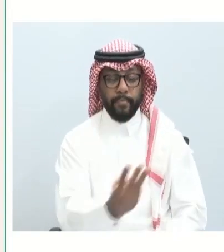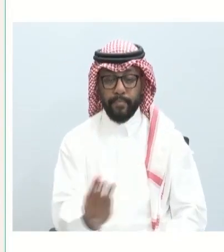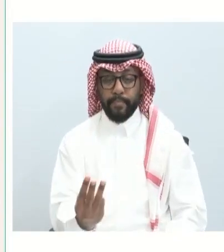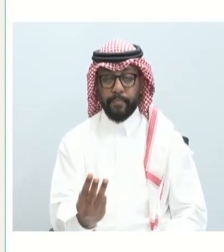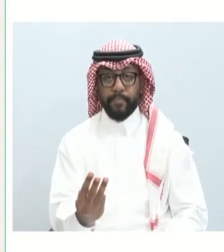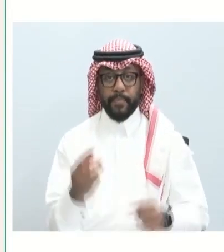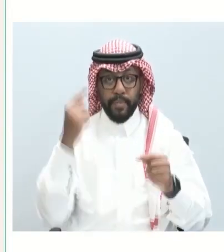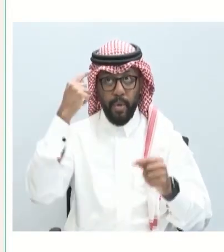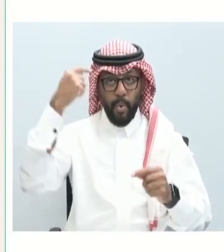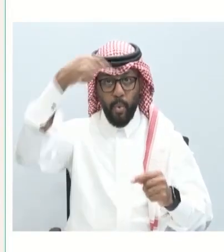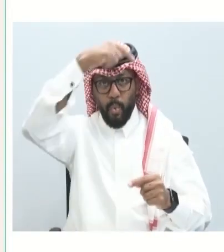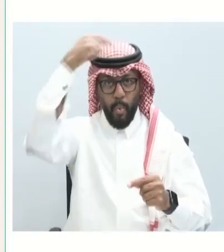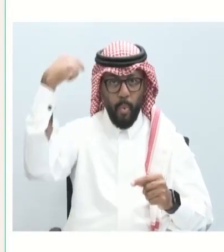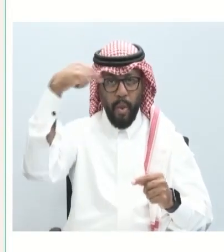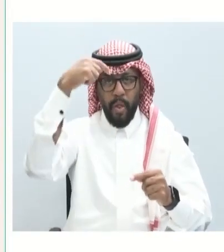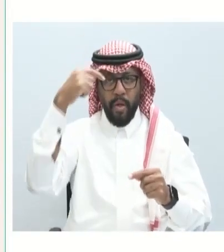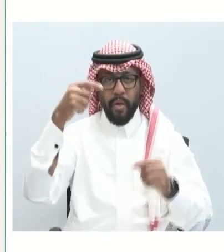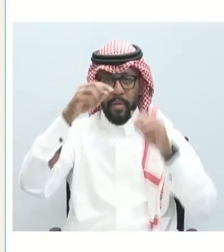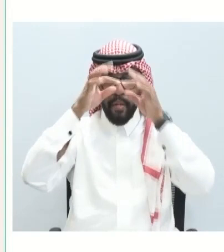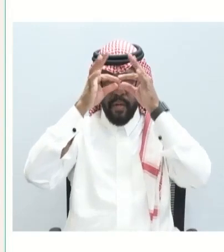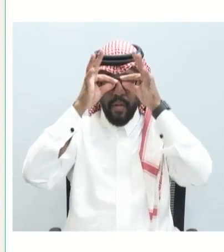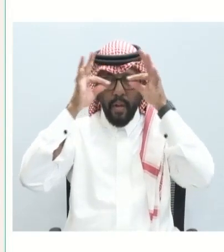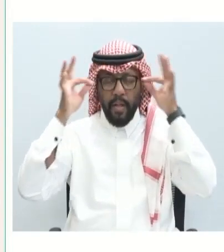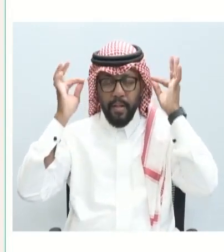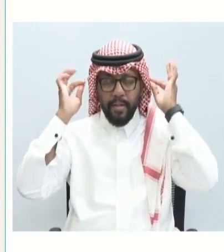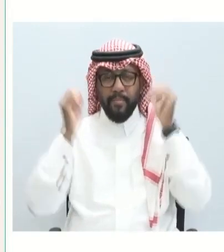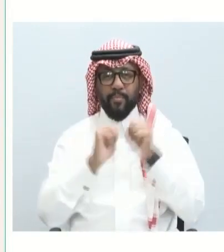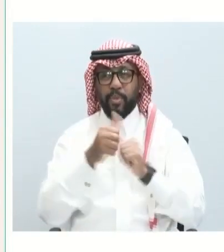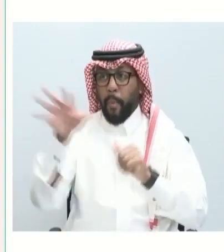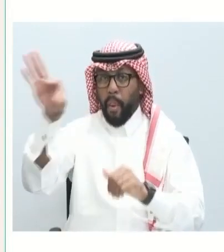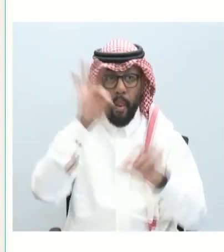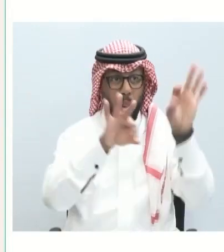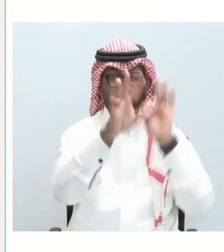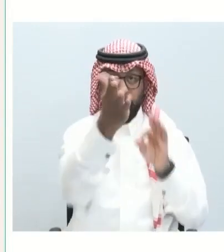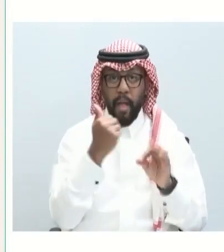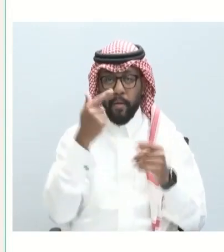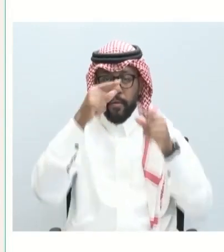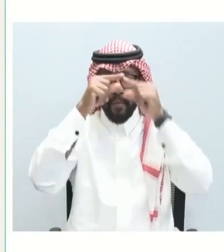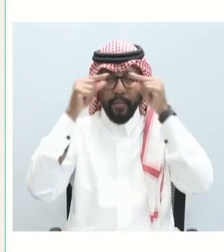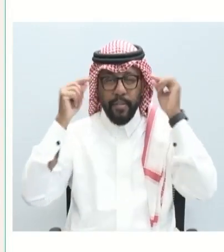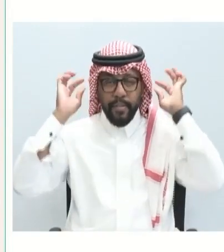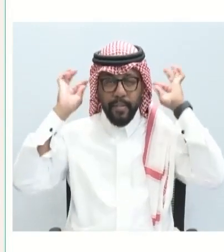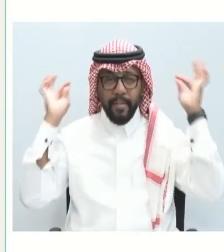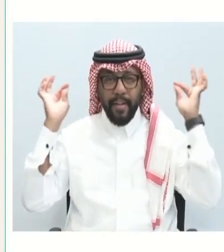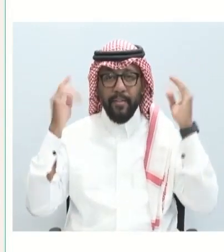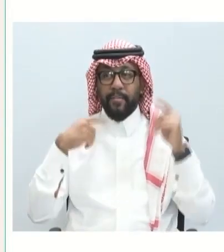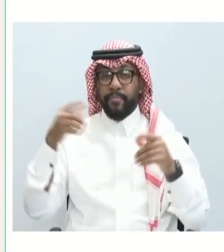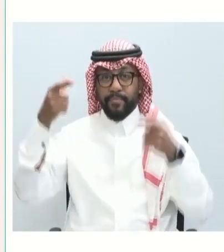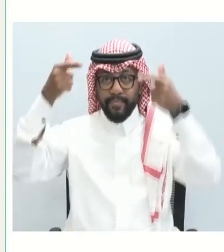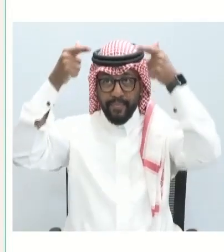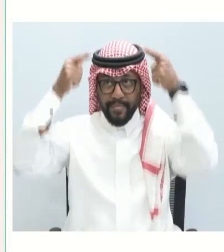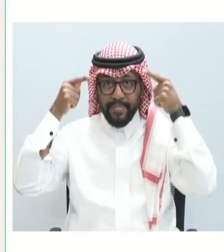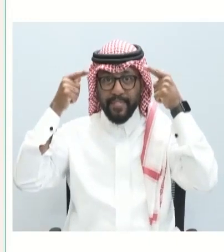عصابه سوداء على اعين ثلاثه متسابقين ثم وضع قبعه سوداء على راس